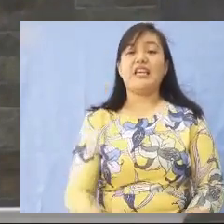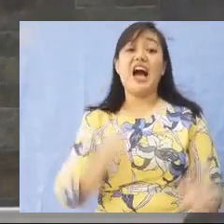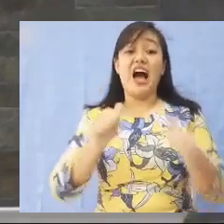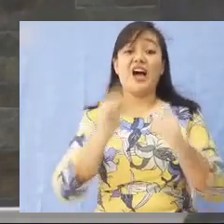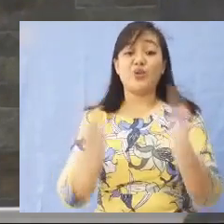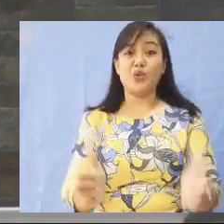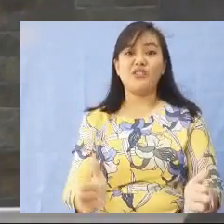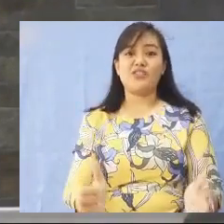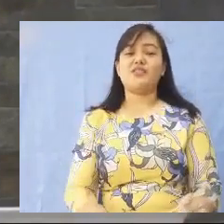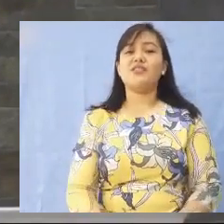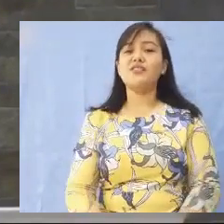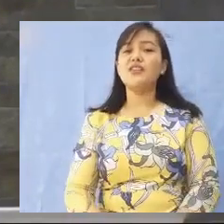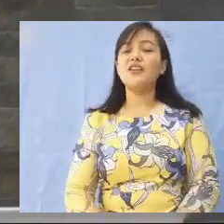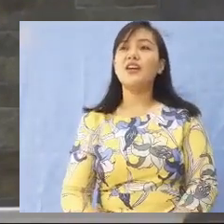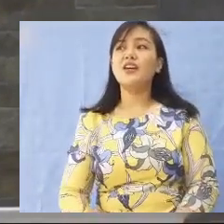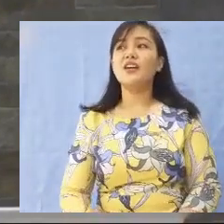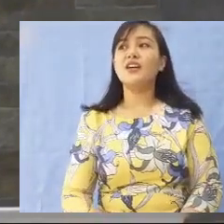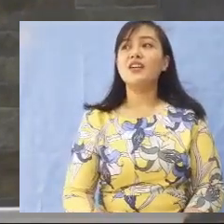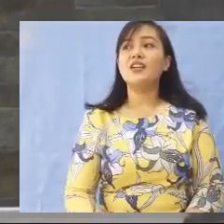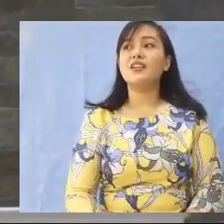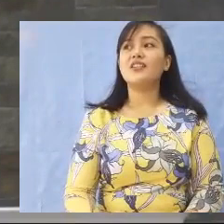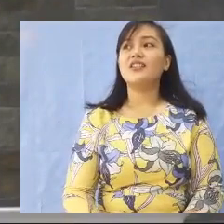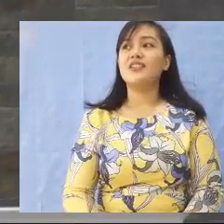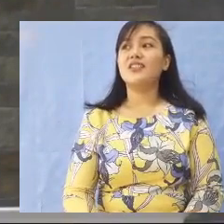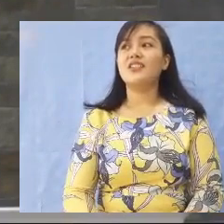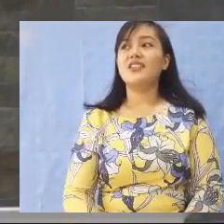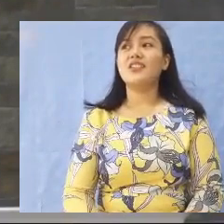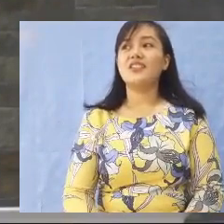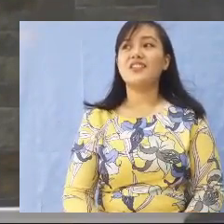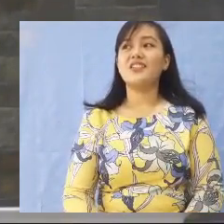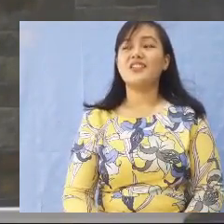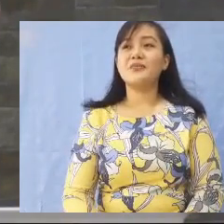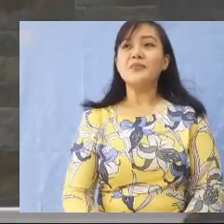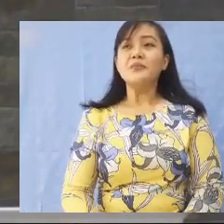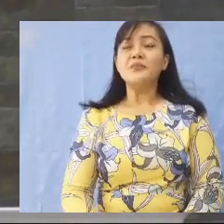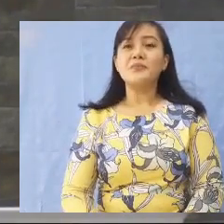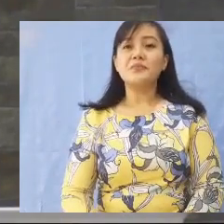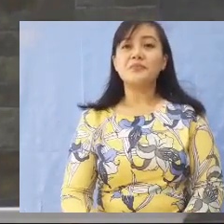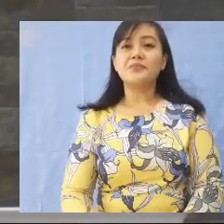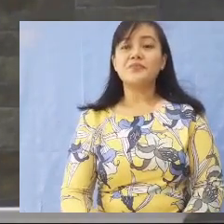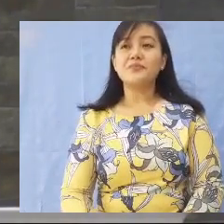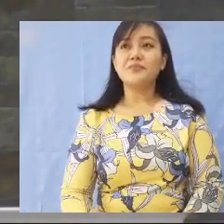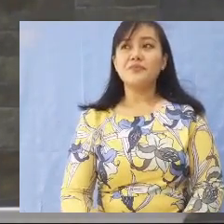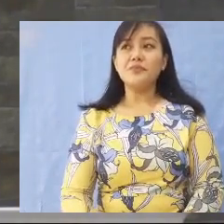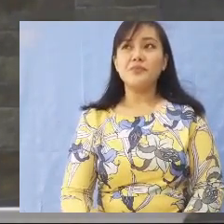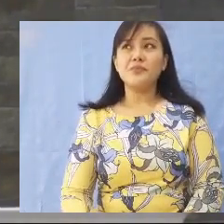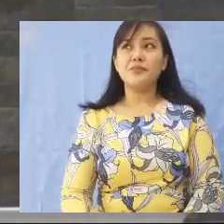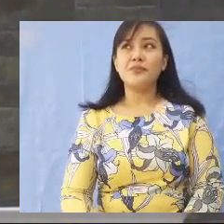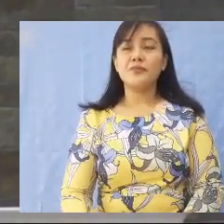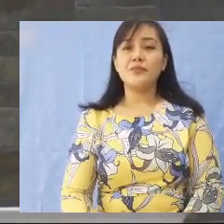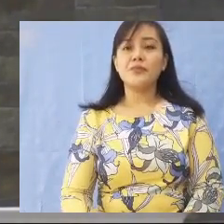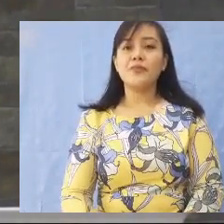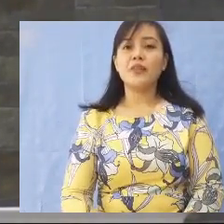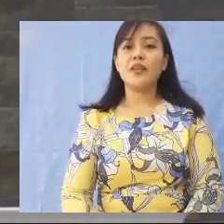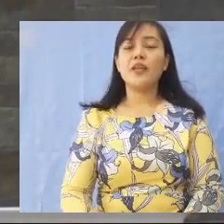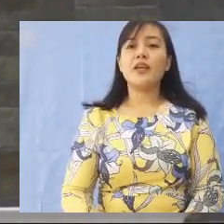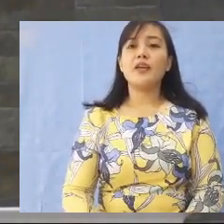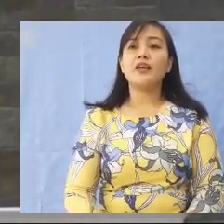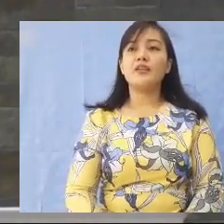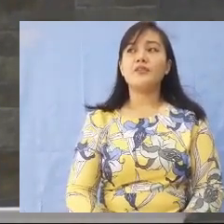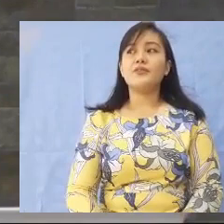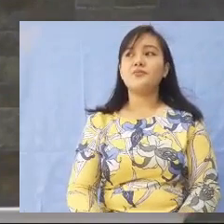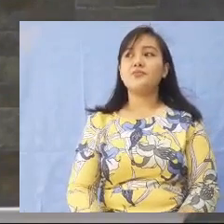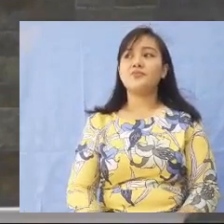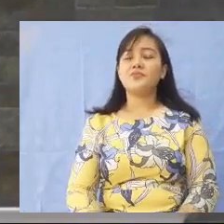itak para pag binaril niya yung itak, nahahati yung kanyang bala, patay yung dalawang kalaban.